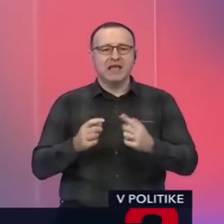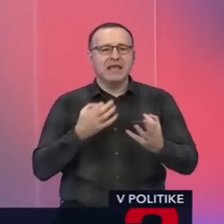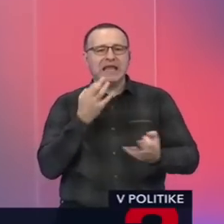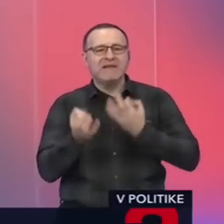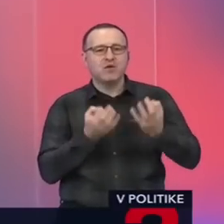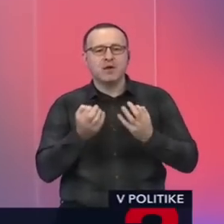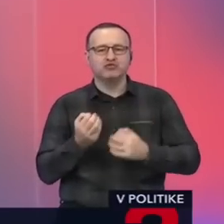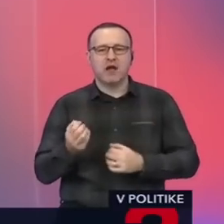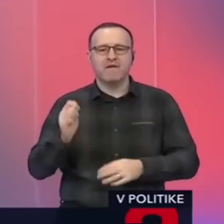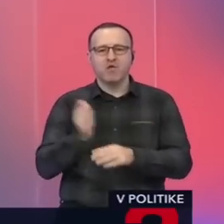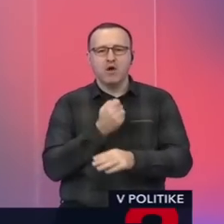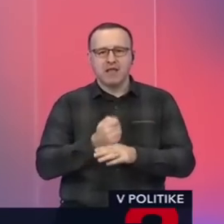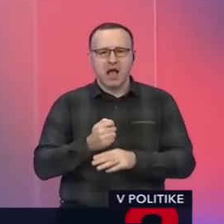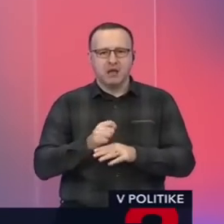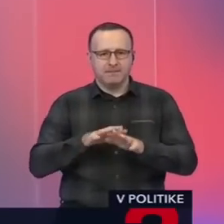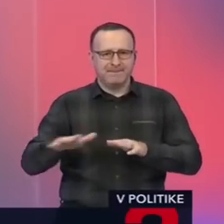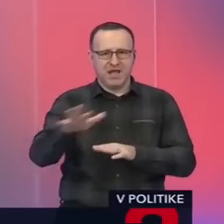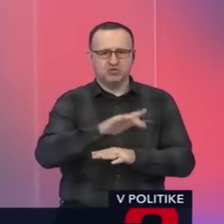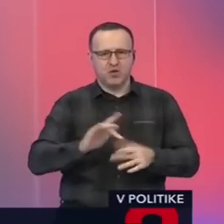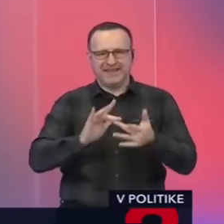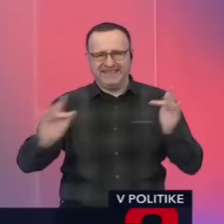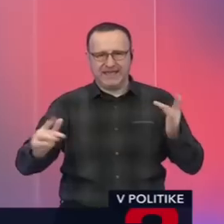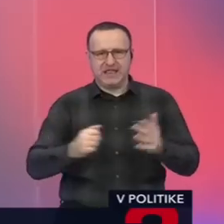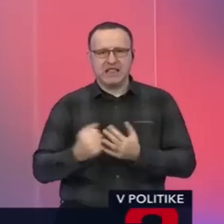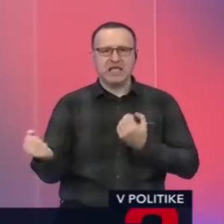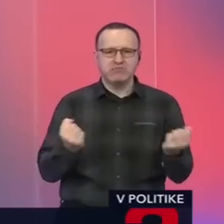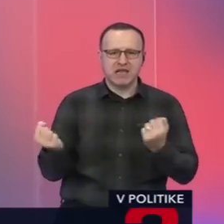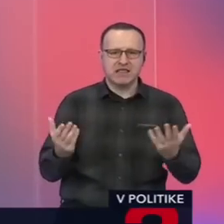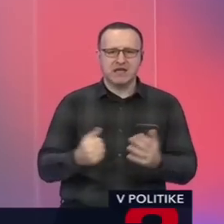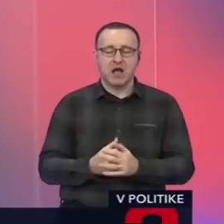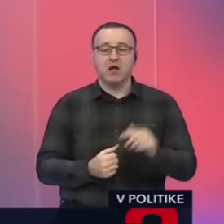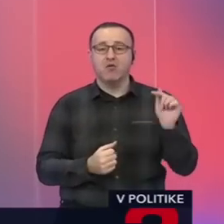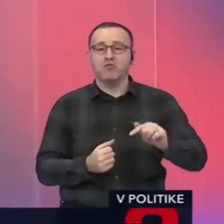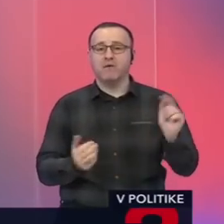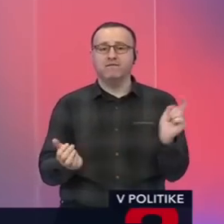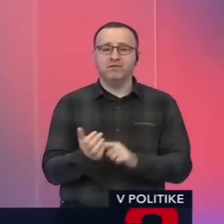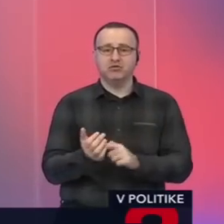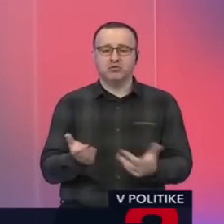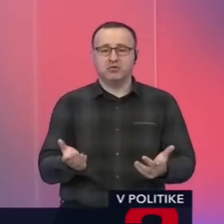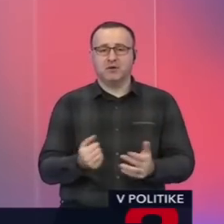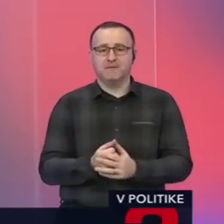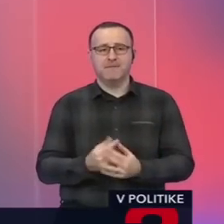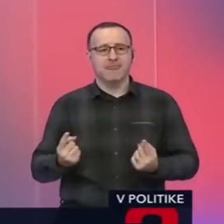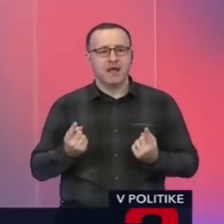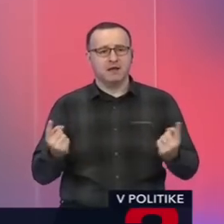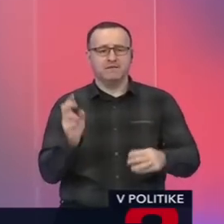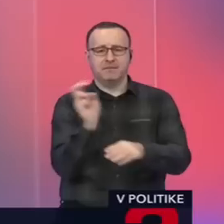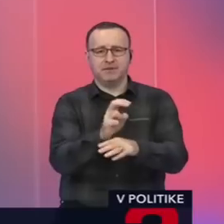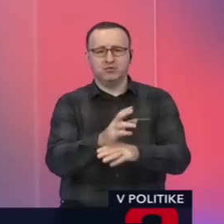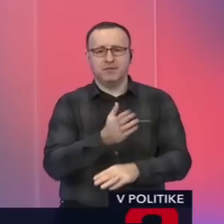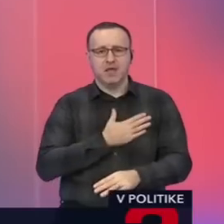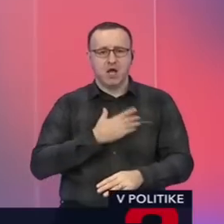vojna v kybernetickom priestore. To je niečo, čo by si vyžadovalo aktívny prístup